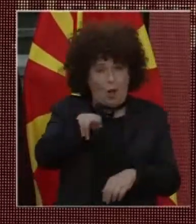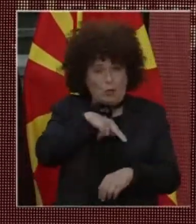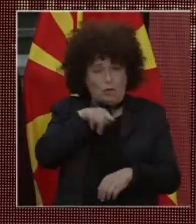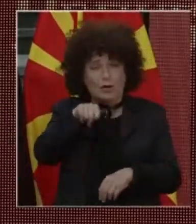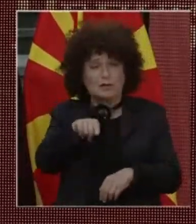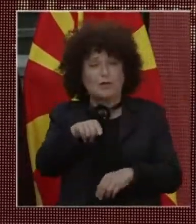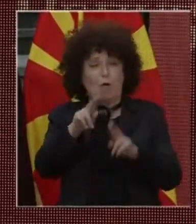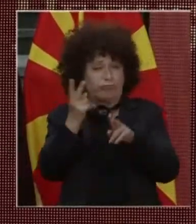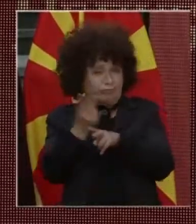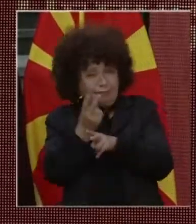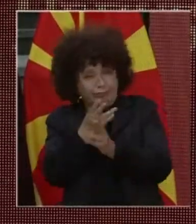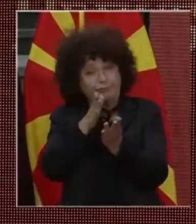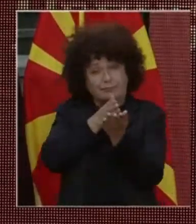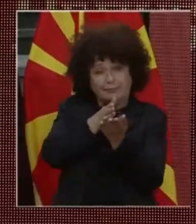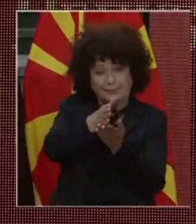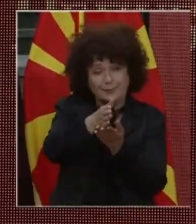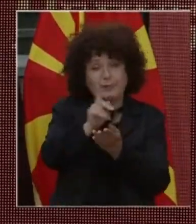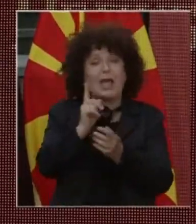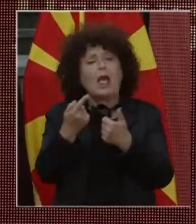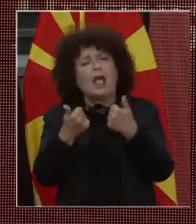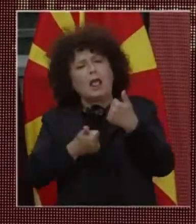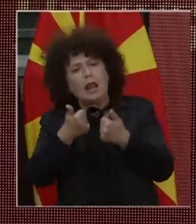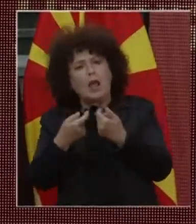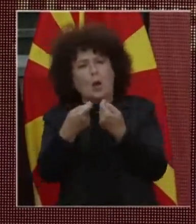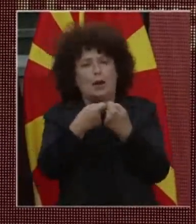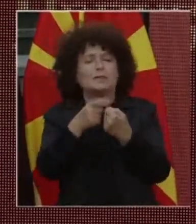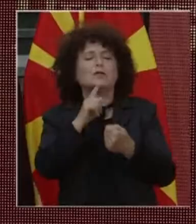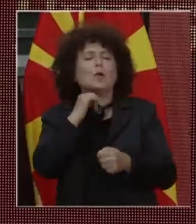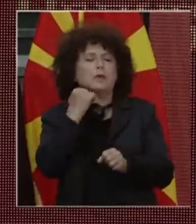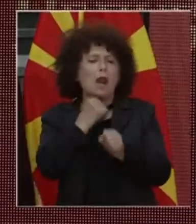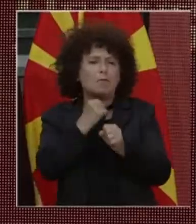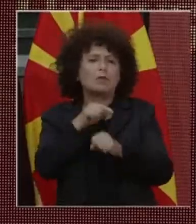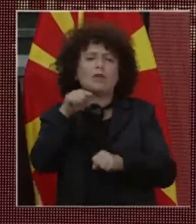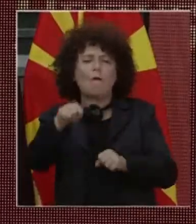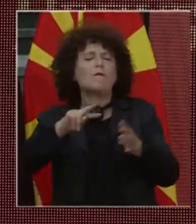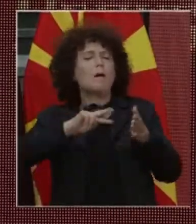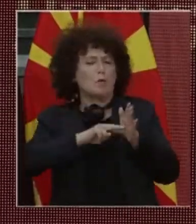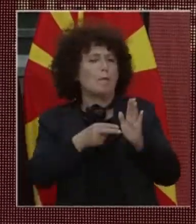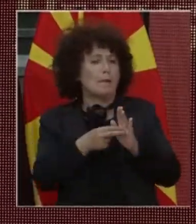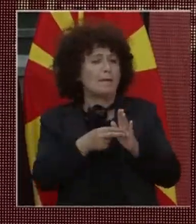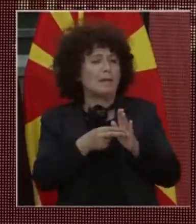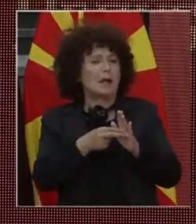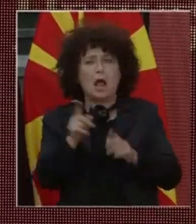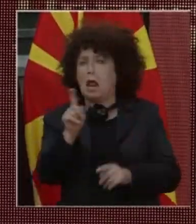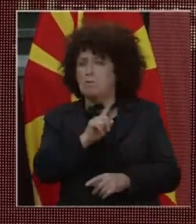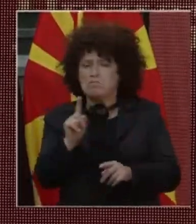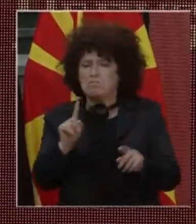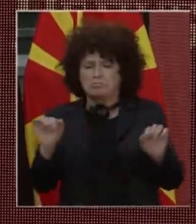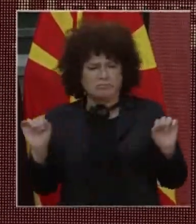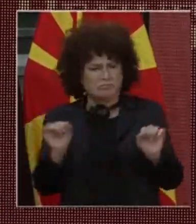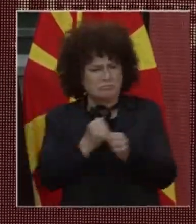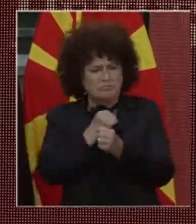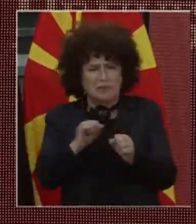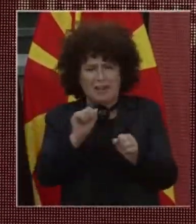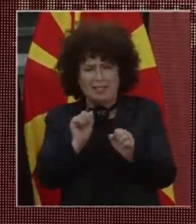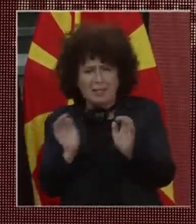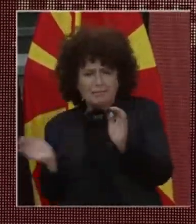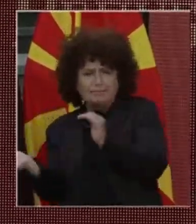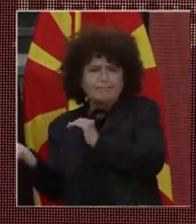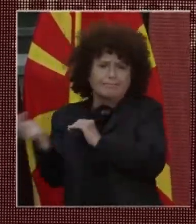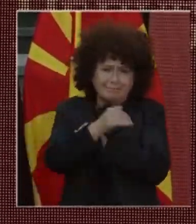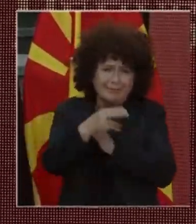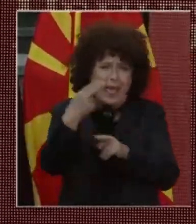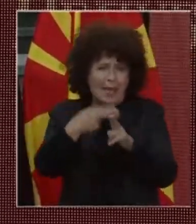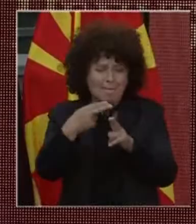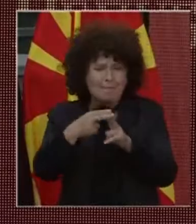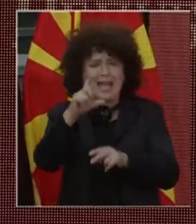обществените процеси, или за организациите кои се занимаваат со оваа проблематика, не е возможно да го одминете името